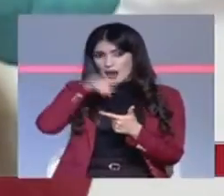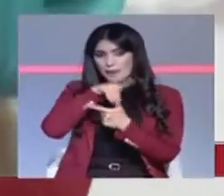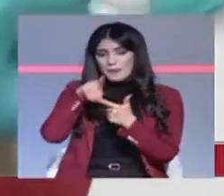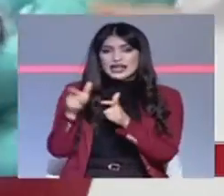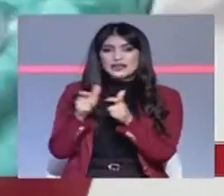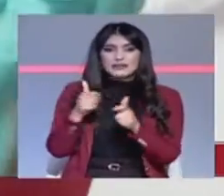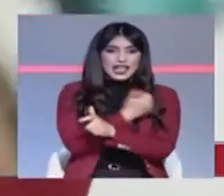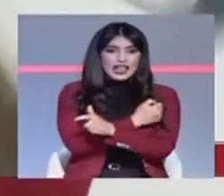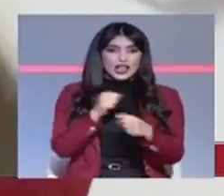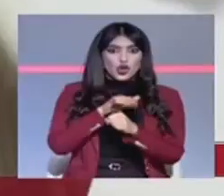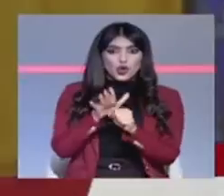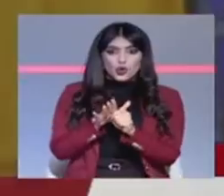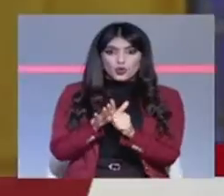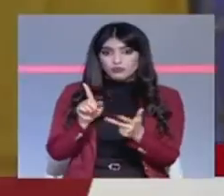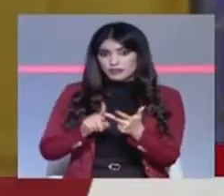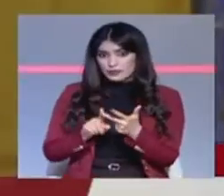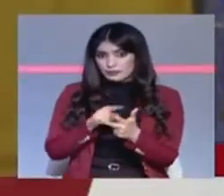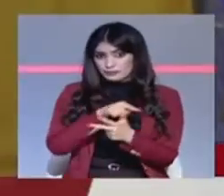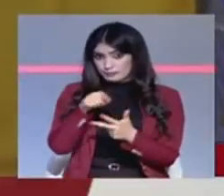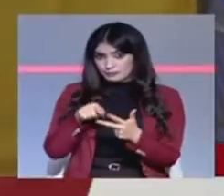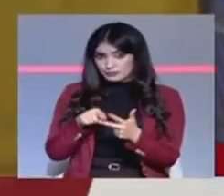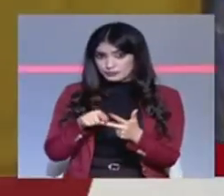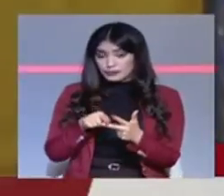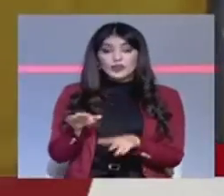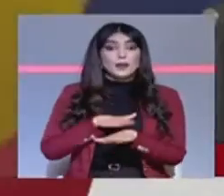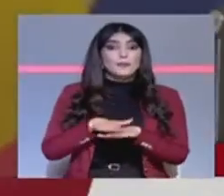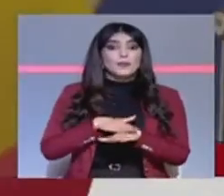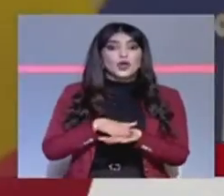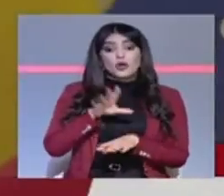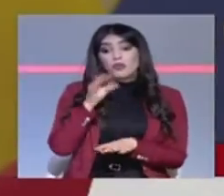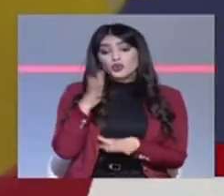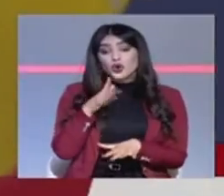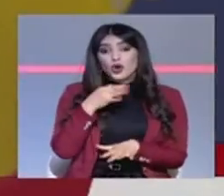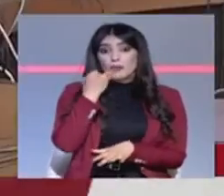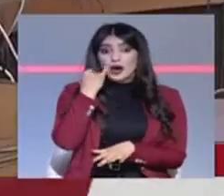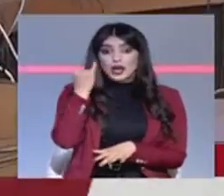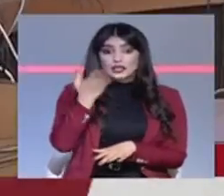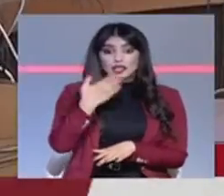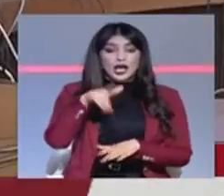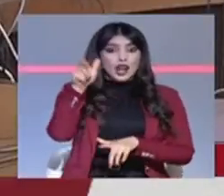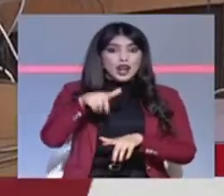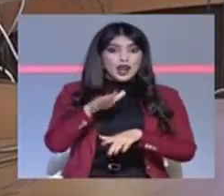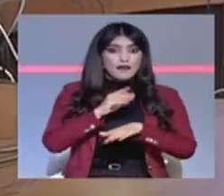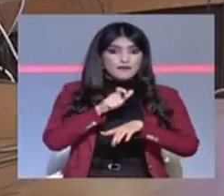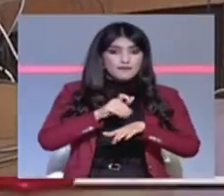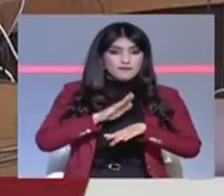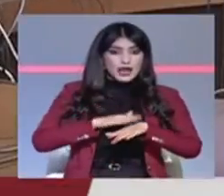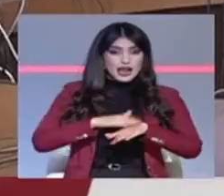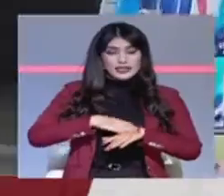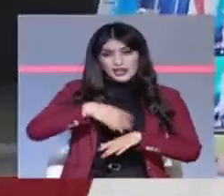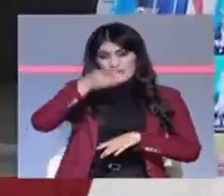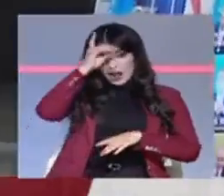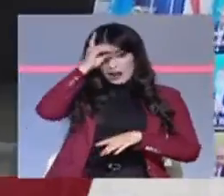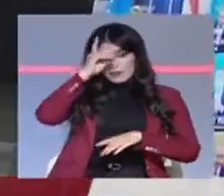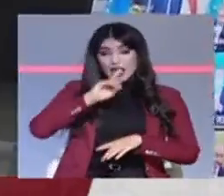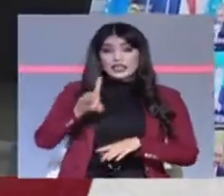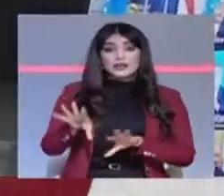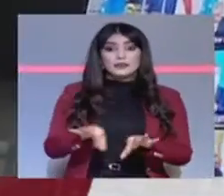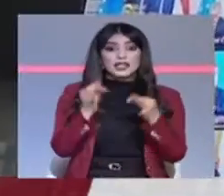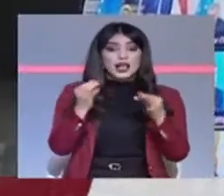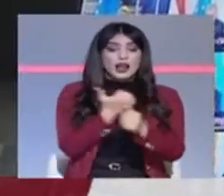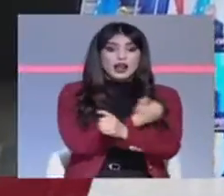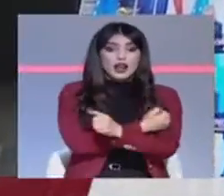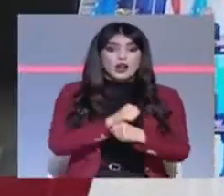شركه مودرن ا الامريكيه وفيها بشان توقعت ايضا المستشاره الالمانيه انجيلا ميركل وجود لقاح لفيروس